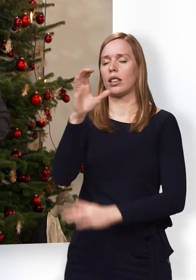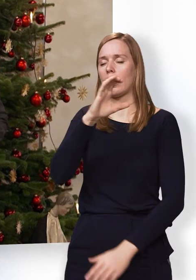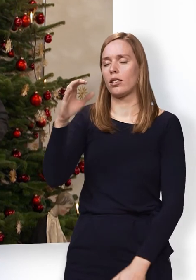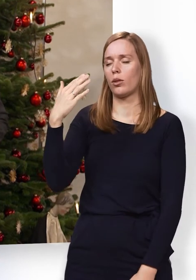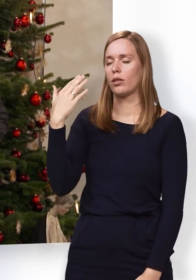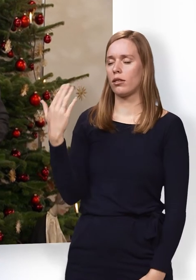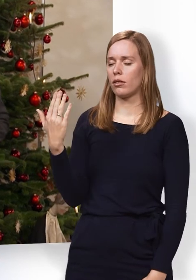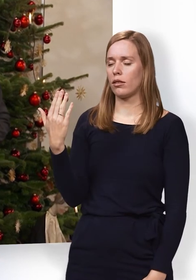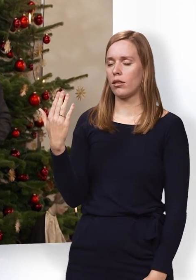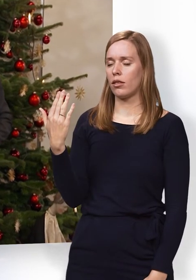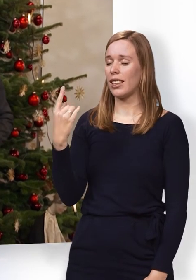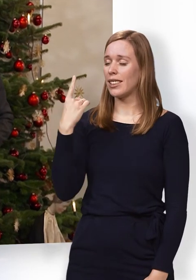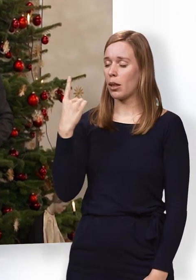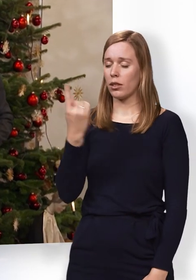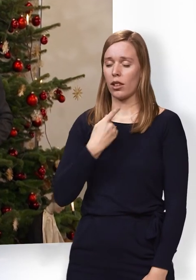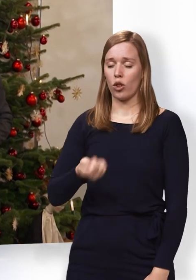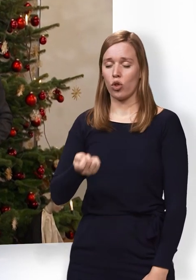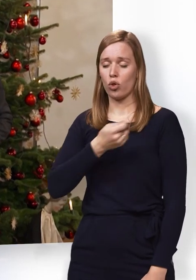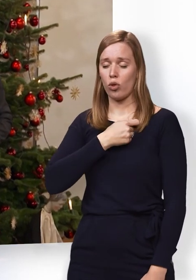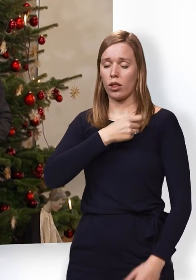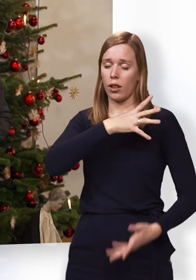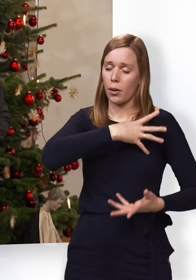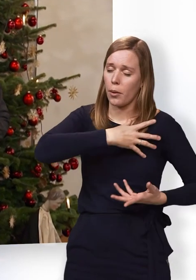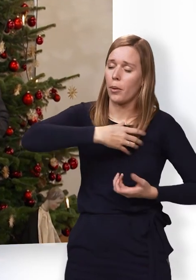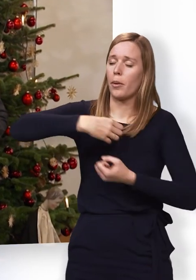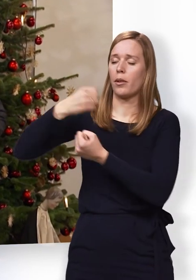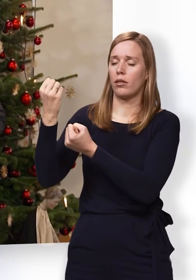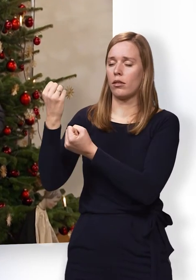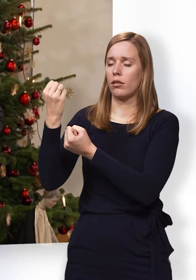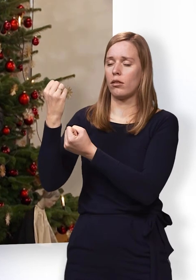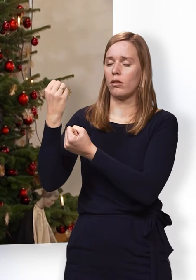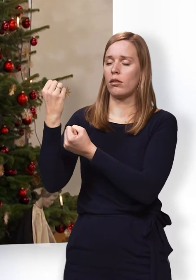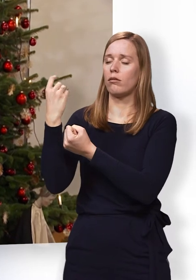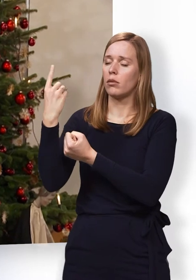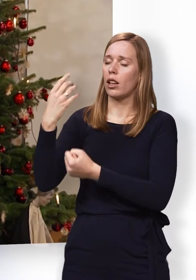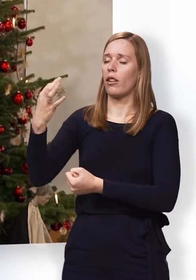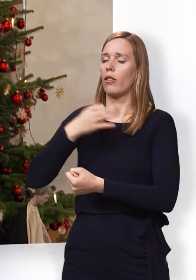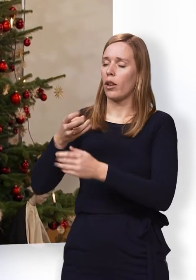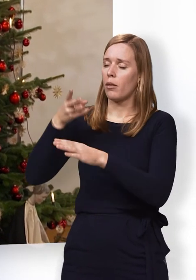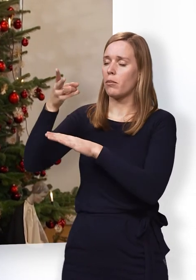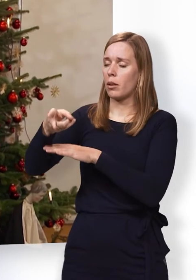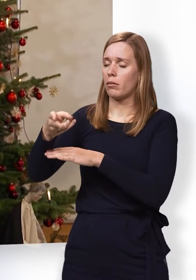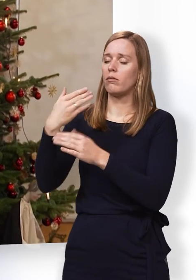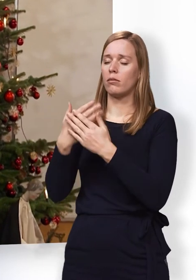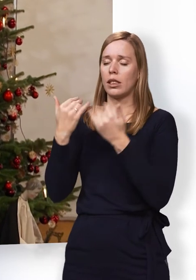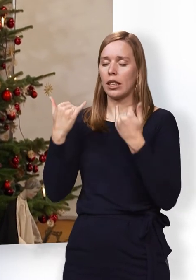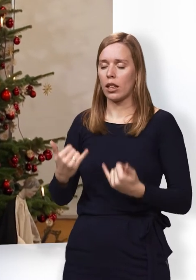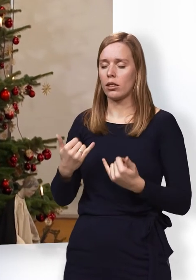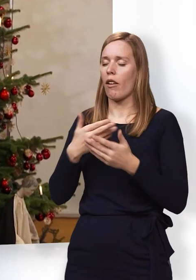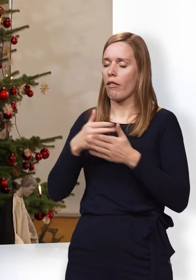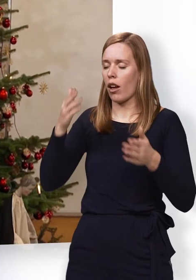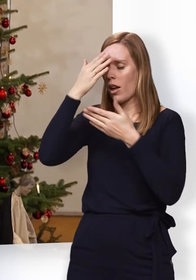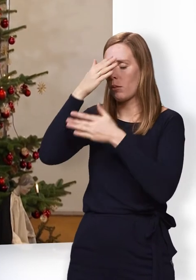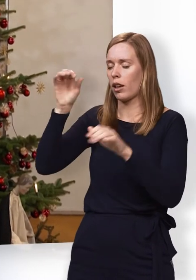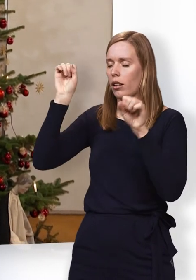Er hat unsere Schuld auf sich genommen und tritt für uns ein. Darum bekennen wir dir freimütig alles,